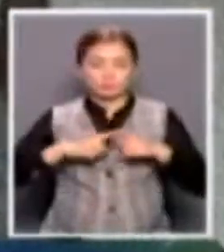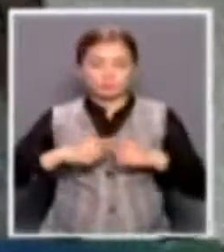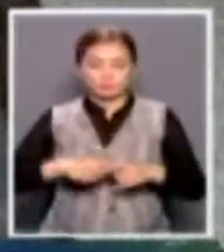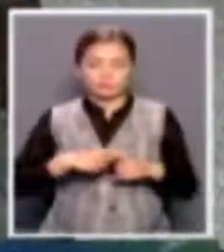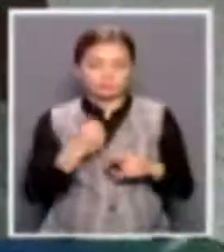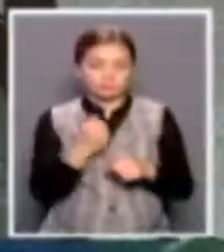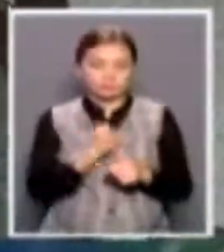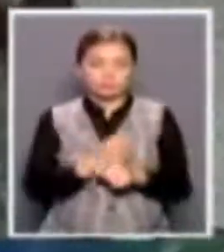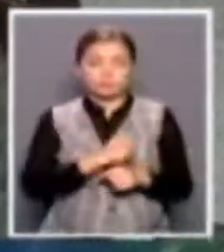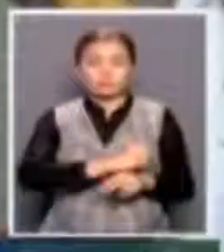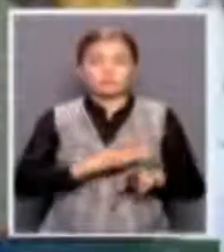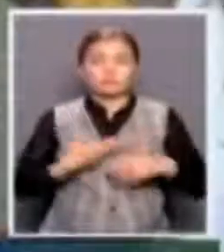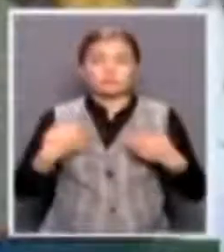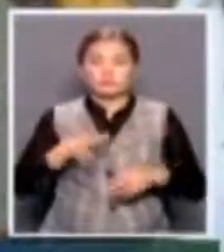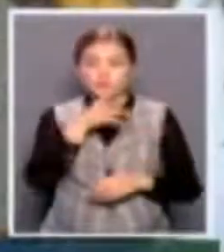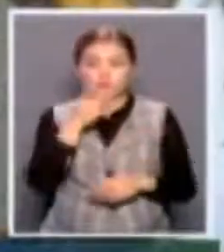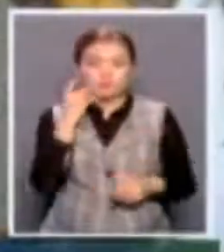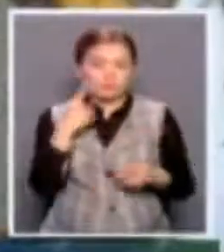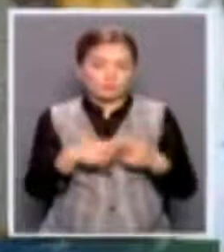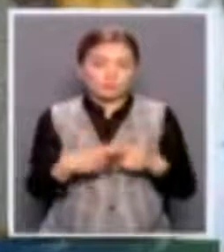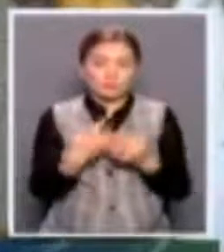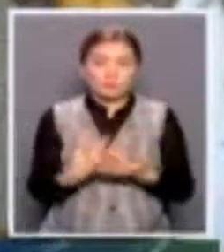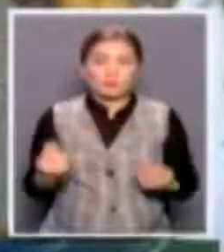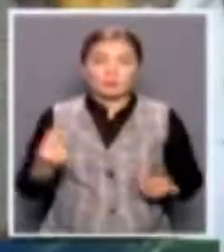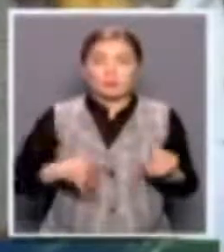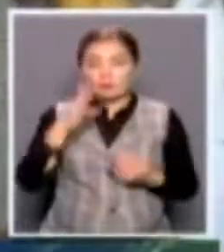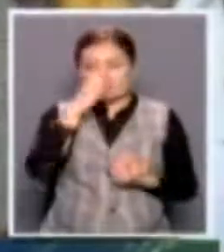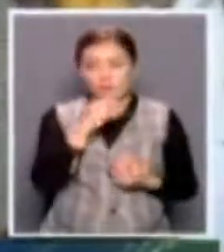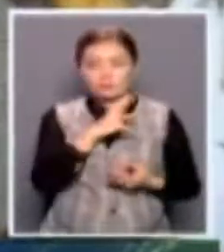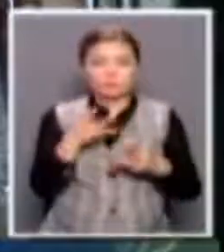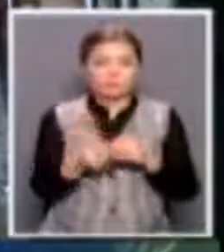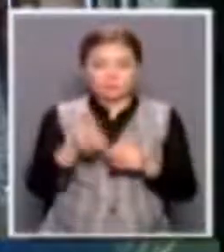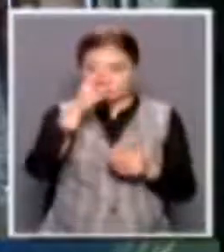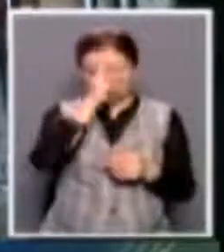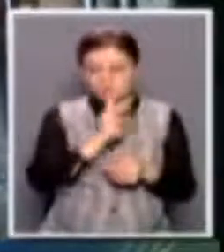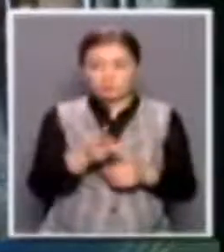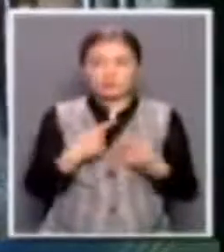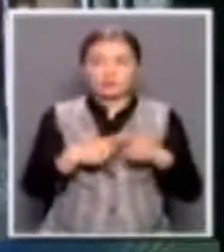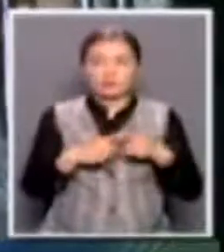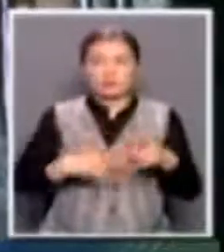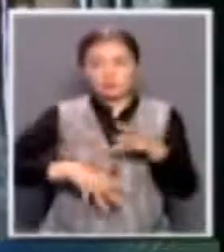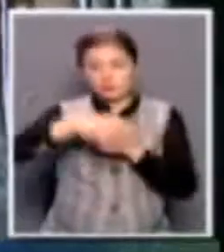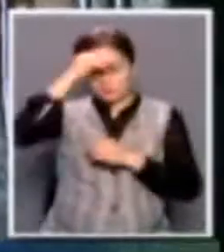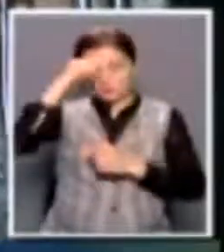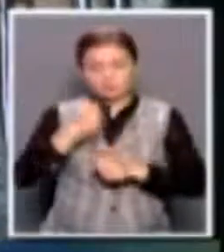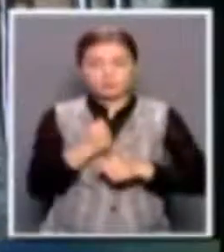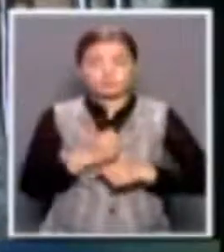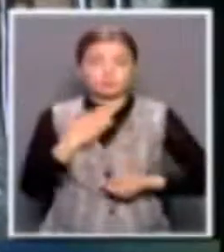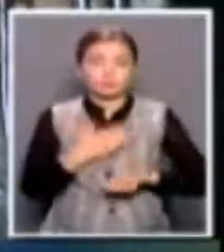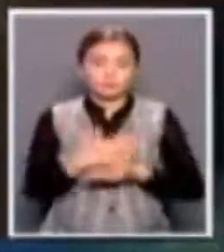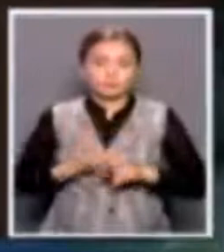и нитками. В свободное время она плетет игрушки. Прошло всего лишь 3 года, как она освоила этот вид